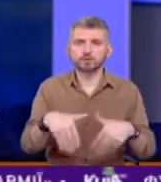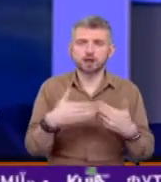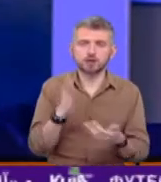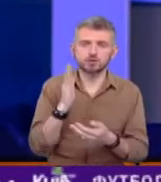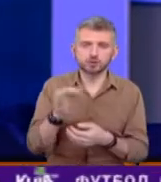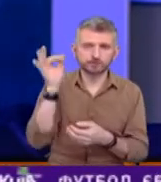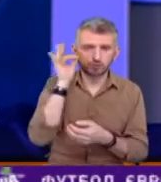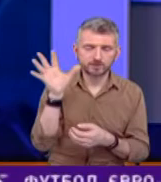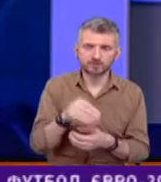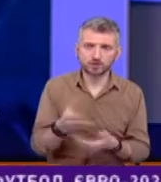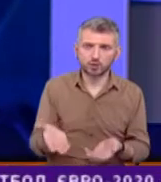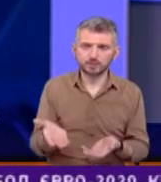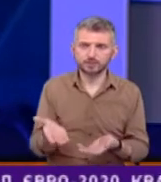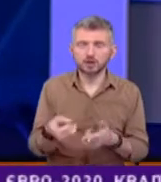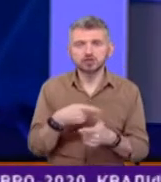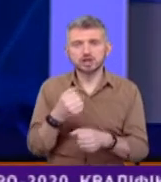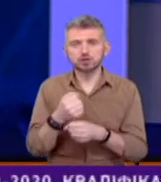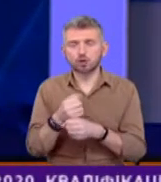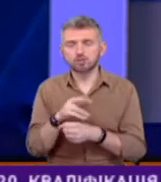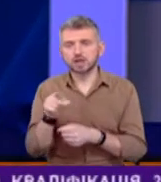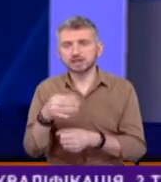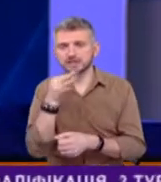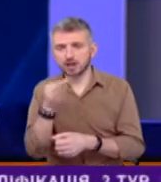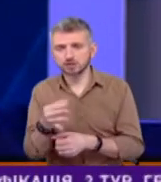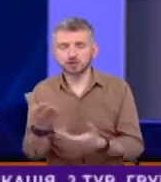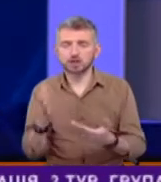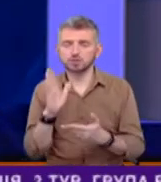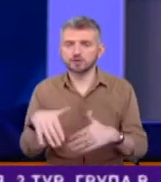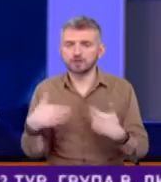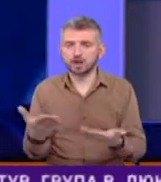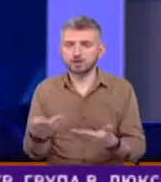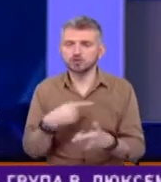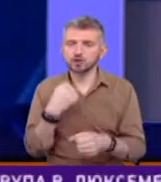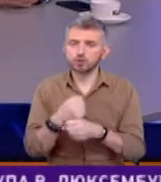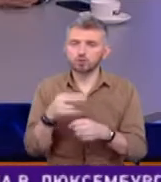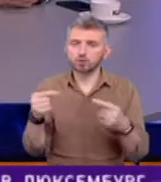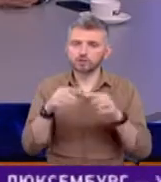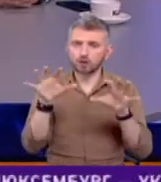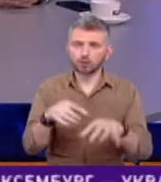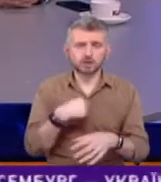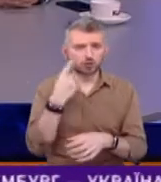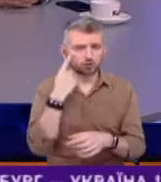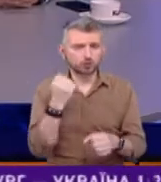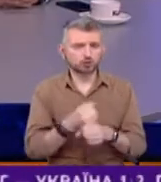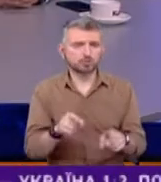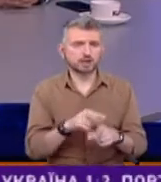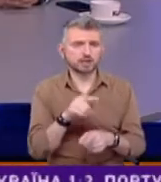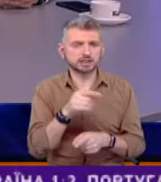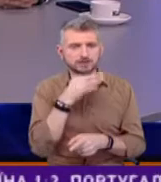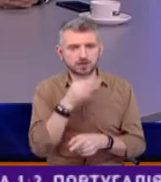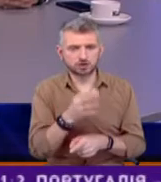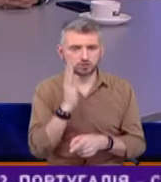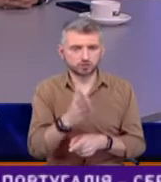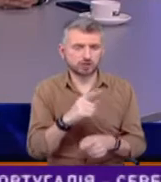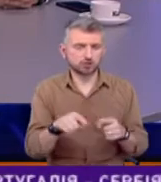буде «спомнім все»? Чи зробимо, як ти скажеш? Який буде варіант? Чи зробимо по закону? Що зробимо так, як ти скажеш буде.